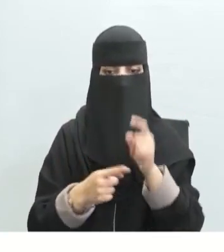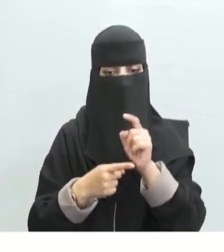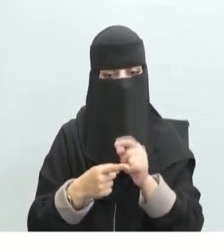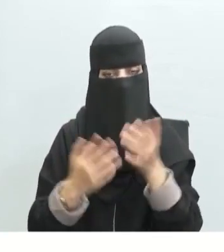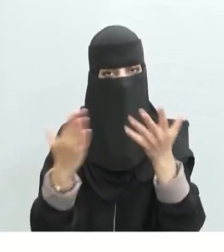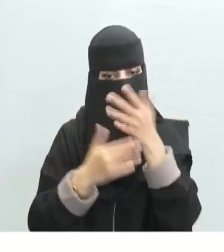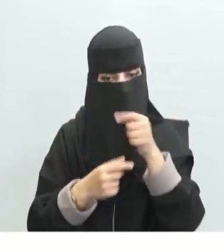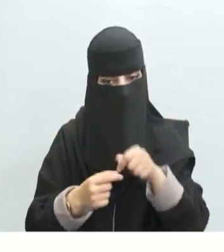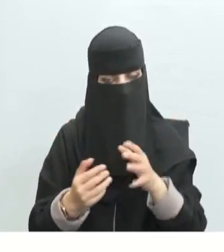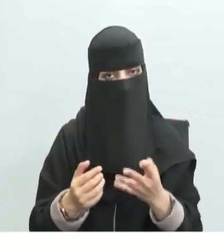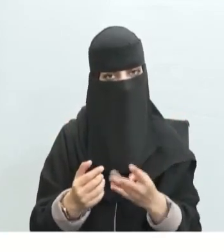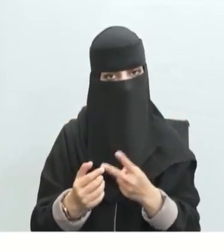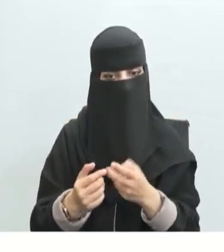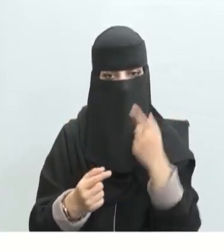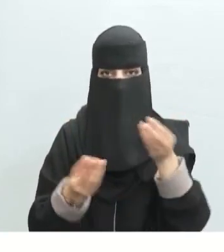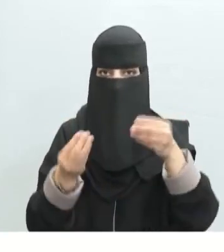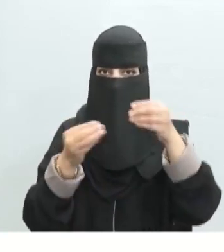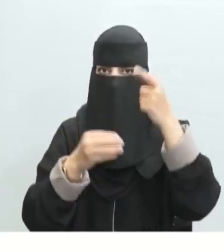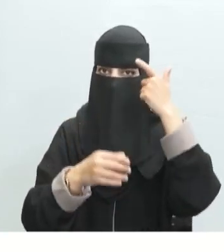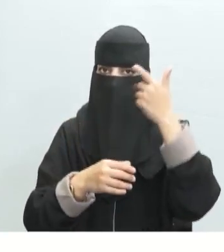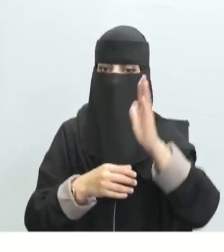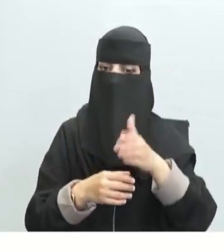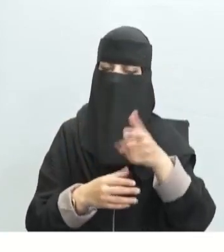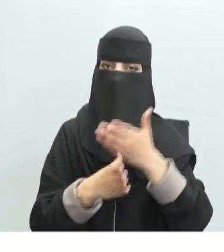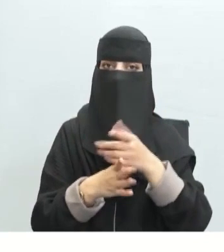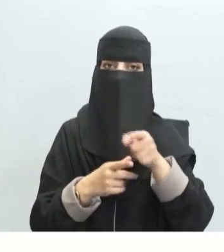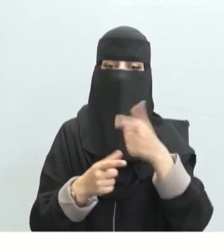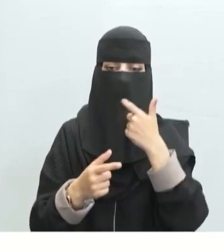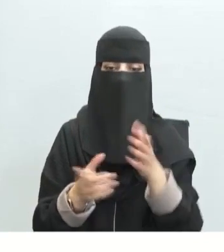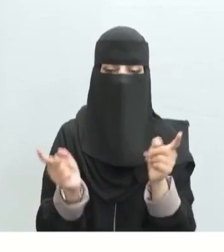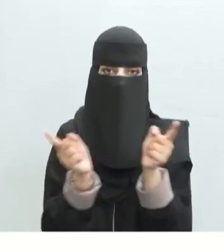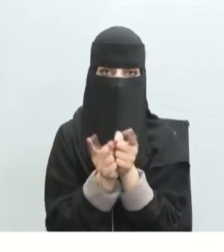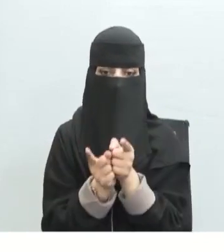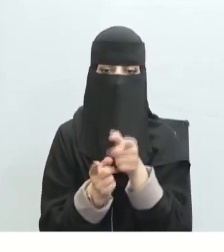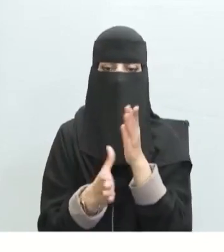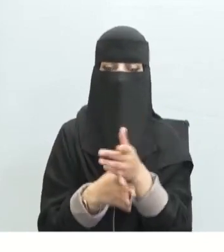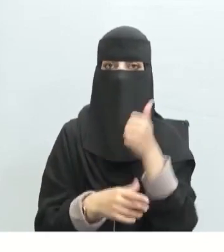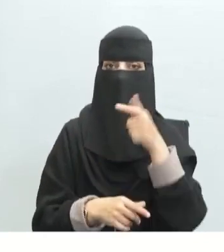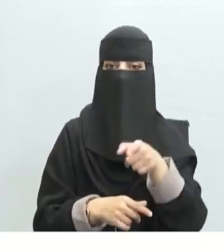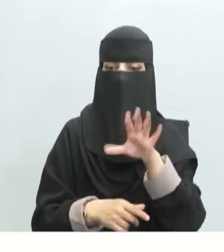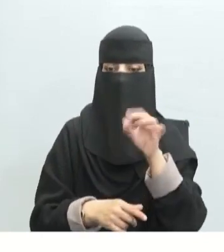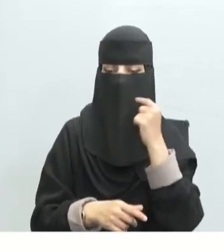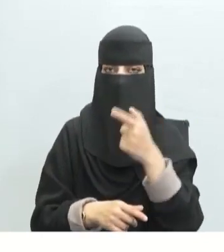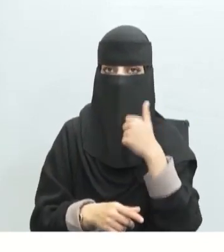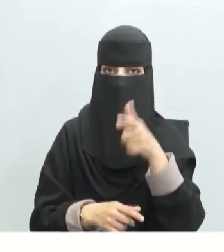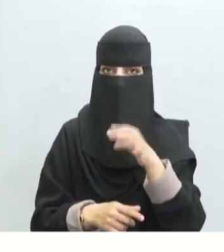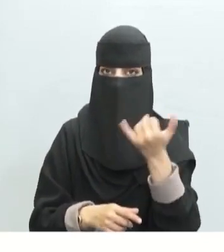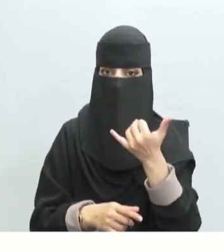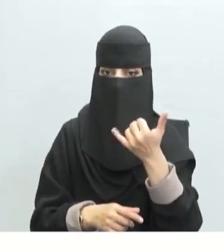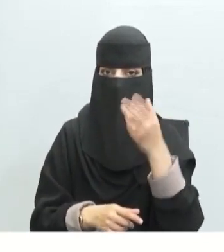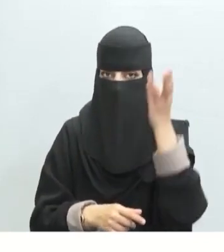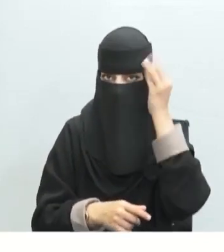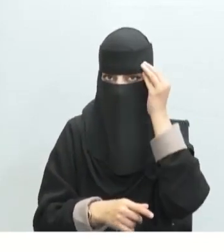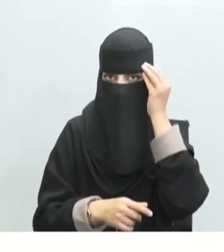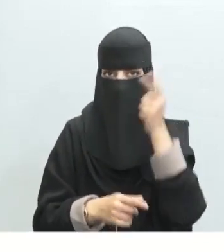15 على 24 يعني ممكن تكون اي نسبه لان هذا مبسط الى ابسط صوره ولكن انا ما يهمني باخذه